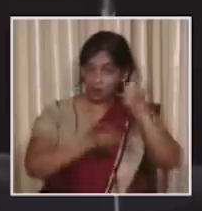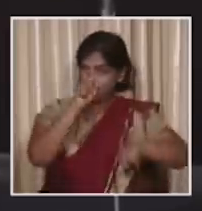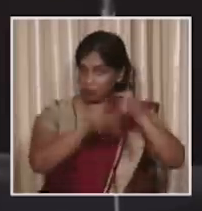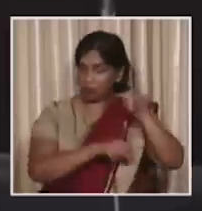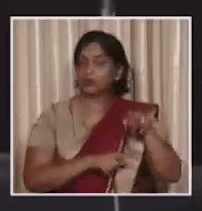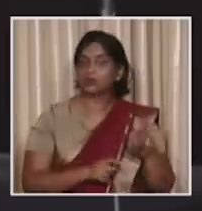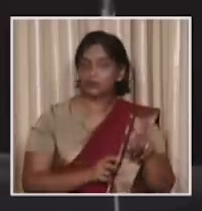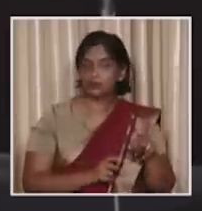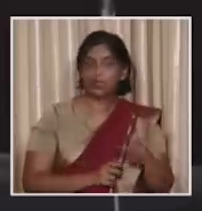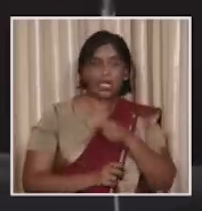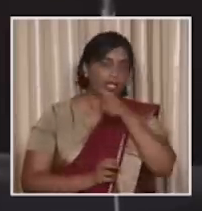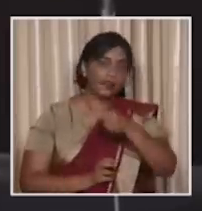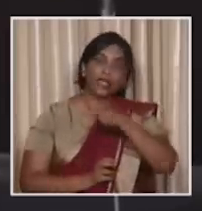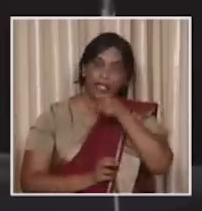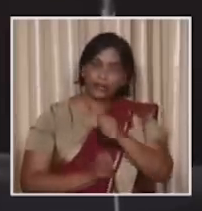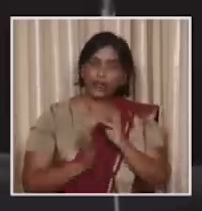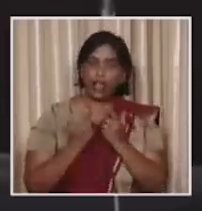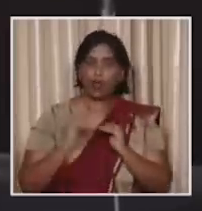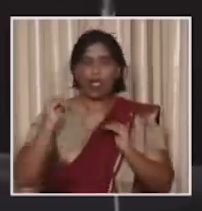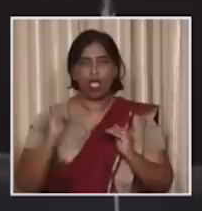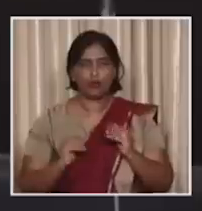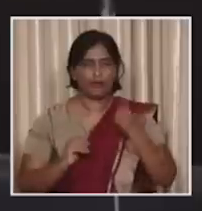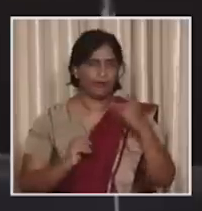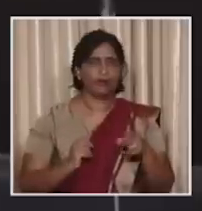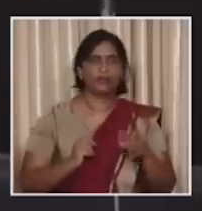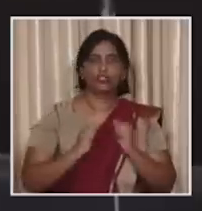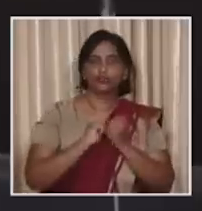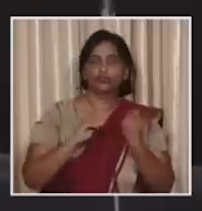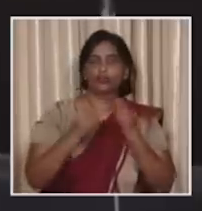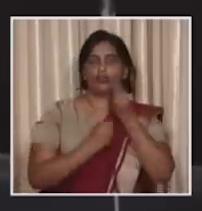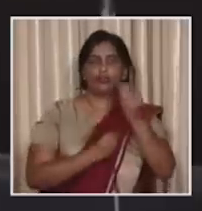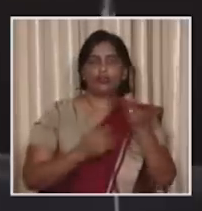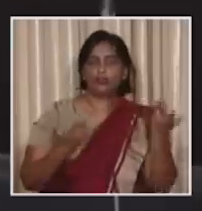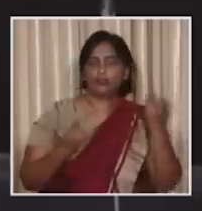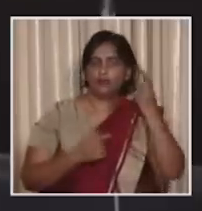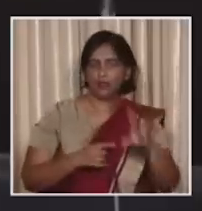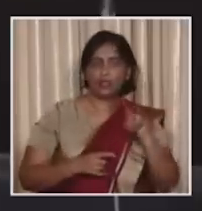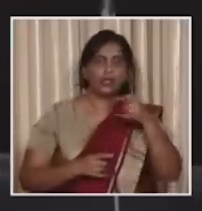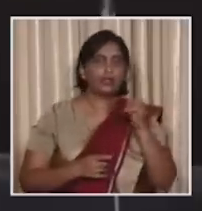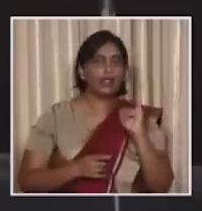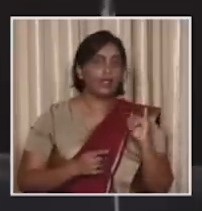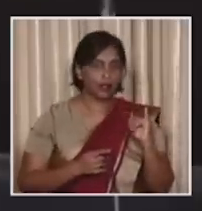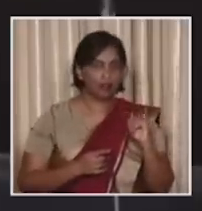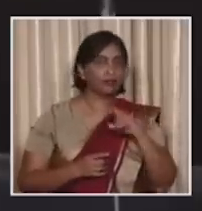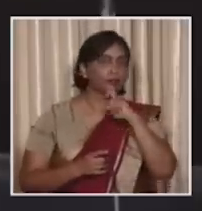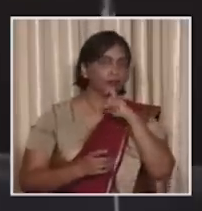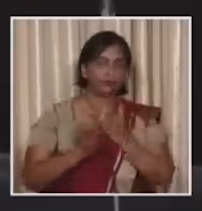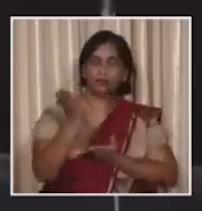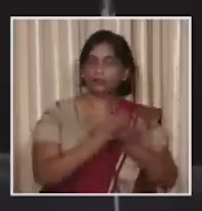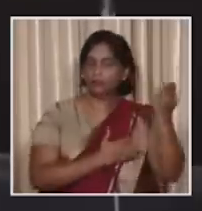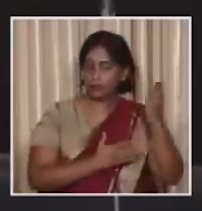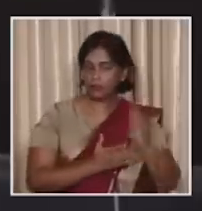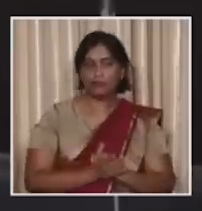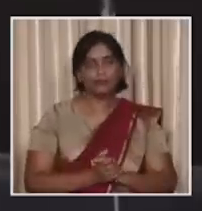අපේක්ෂකයින්ට සමුග පරීක්ෂණයේදී ලකුණු අඩුවීම නිසා පත්වීම් නොලැබීමේ හේතුවෙන් 160 දෙනෙක් ශ්‍රේෂ්ඨාධිකරණයේ